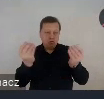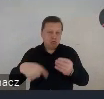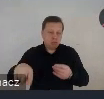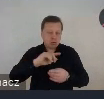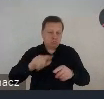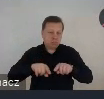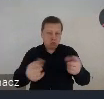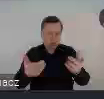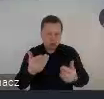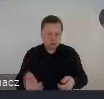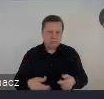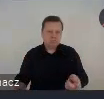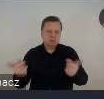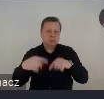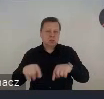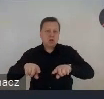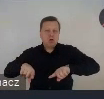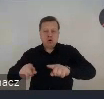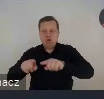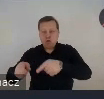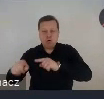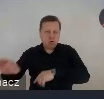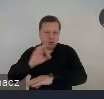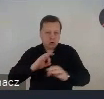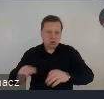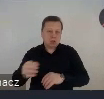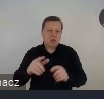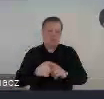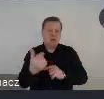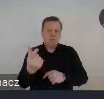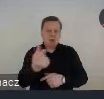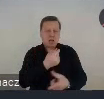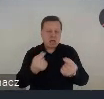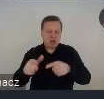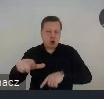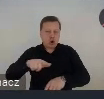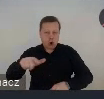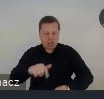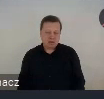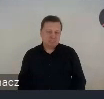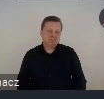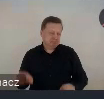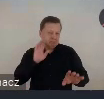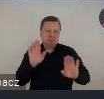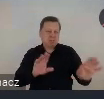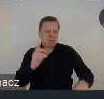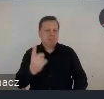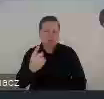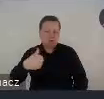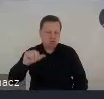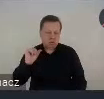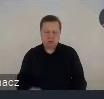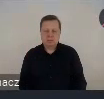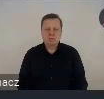infrastrukturalnego, rozwój potencjału organizacyjnego i partnerstwa lokalne. To analogicznie do